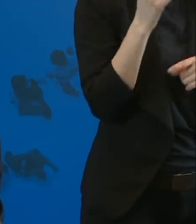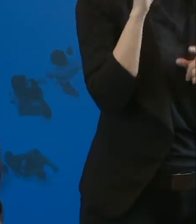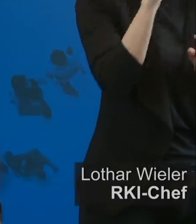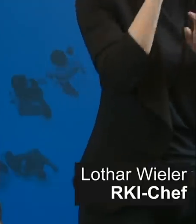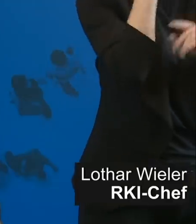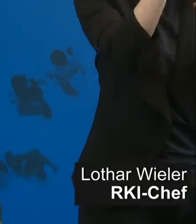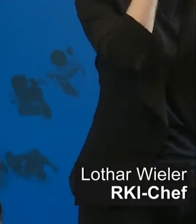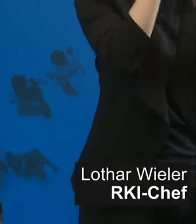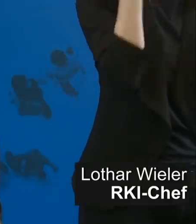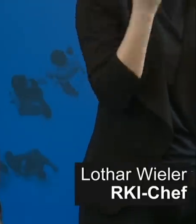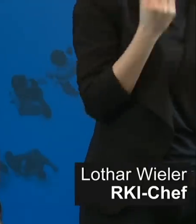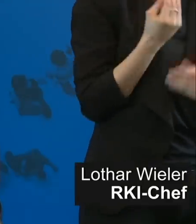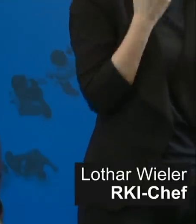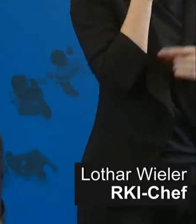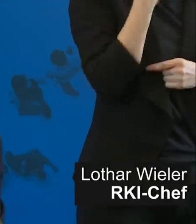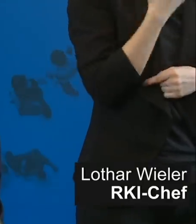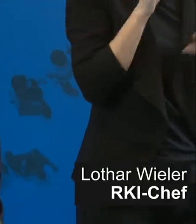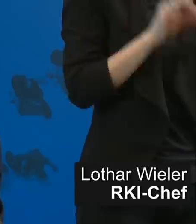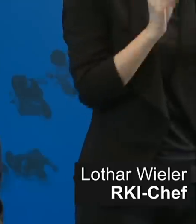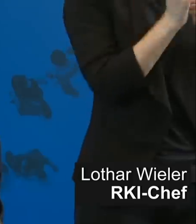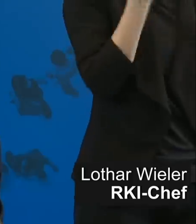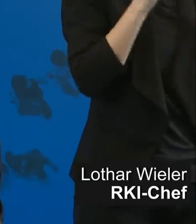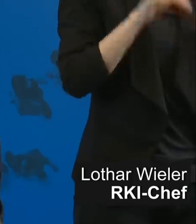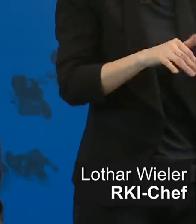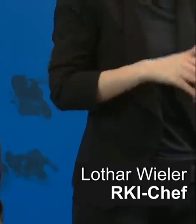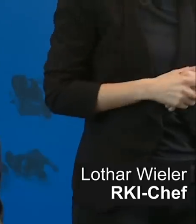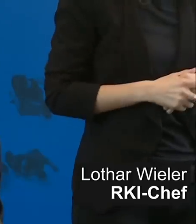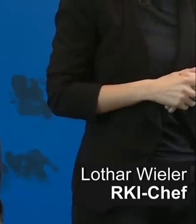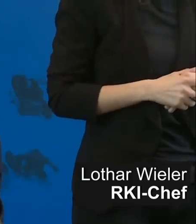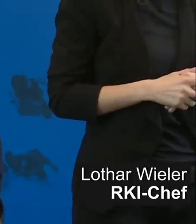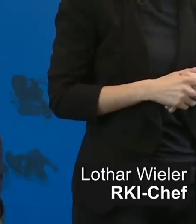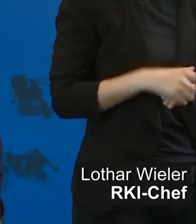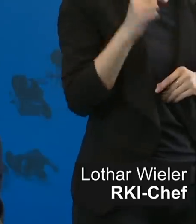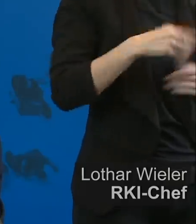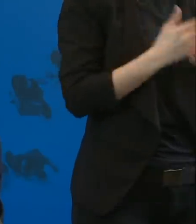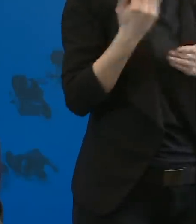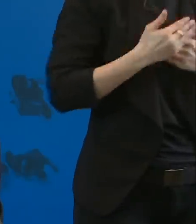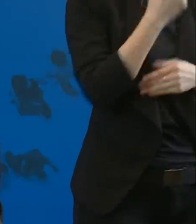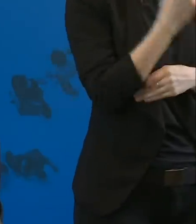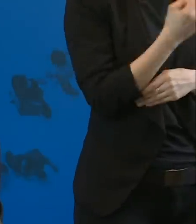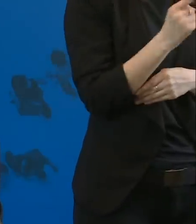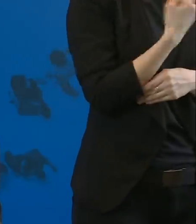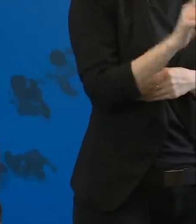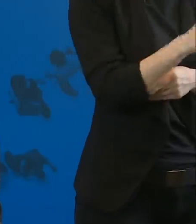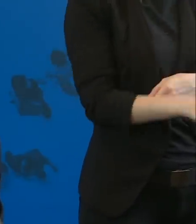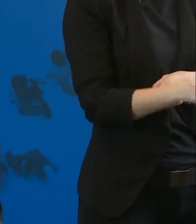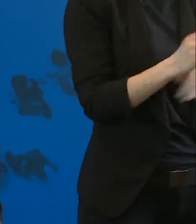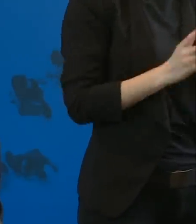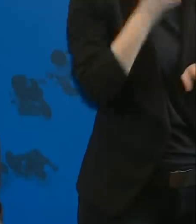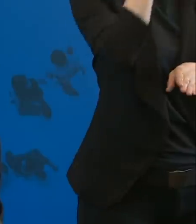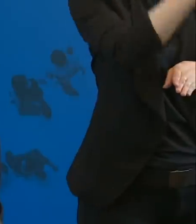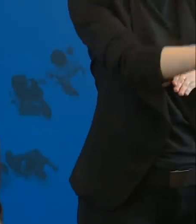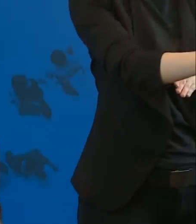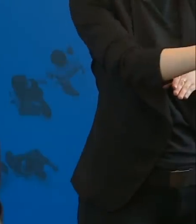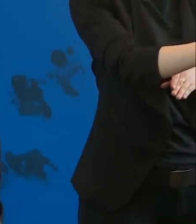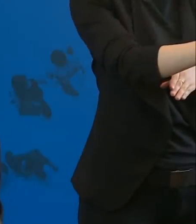Wir gehen davon aus, und das haben wir ja auch hier schon häufiger gesagt, dass wir von 2 Jahren, sagen wir mal, also wir reden von Jahren, wann diese